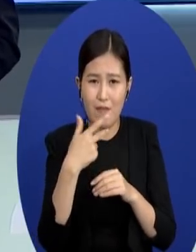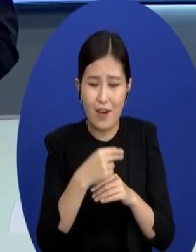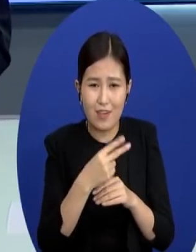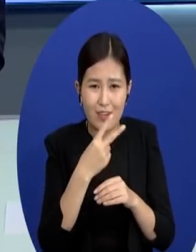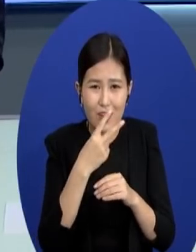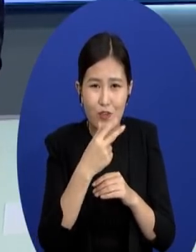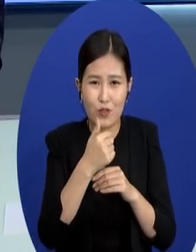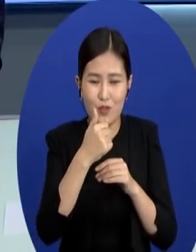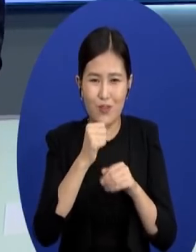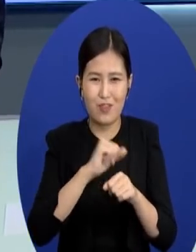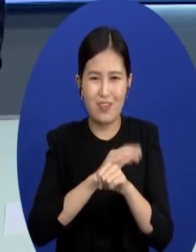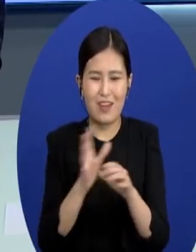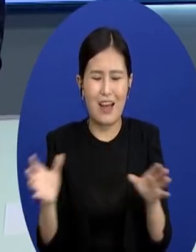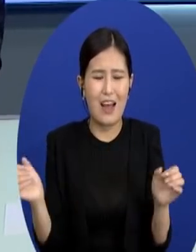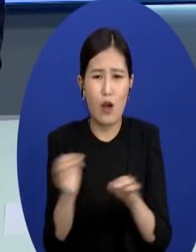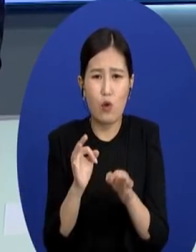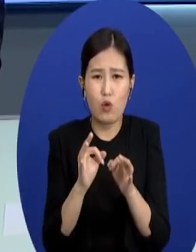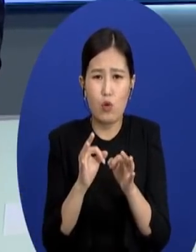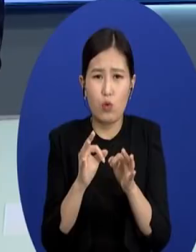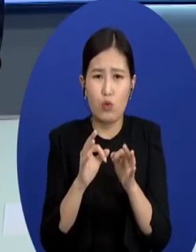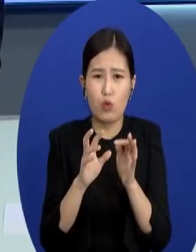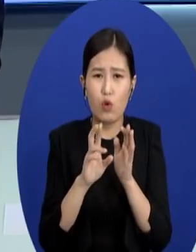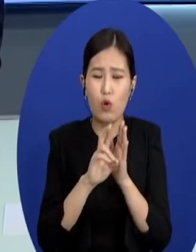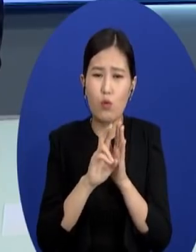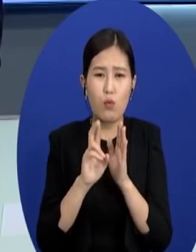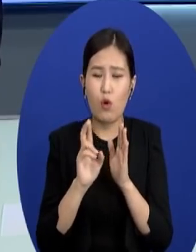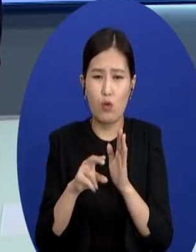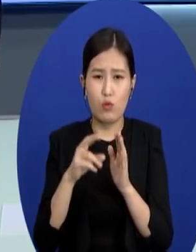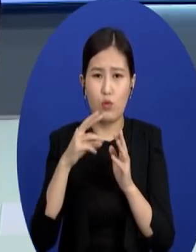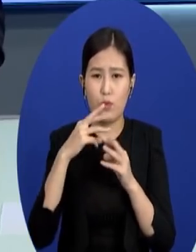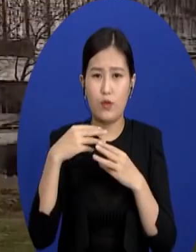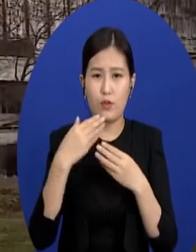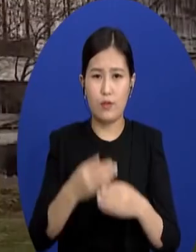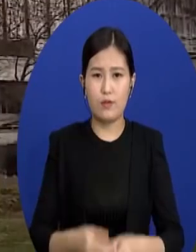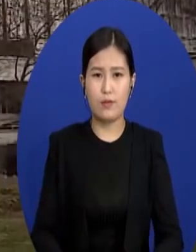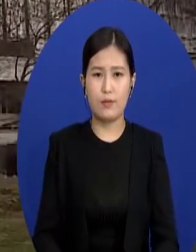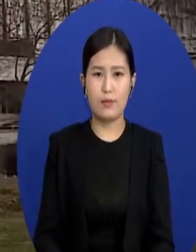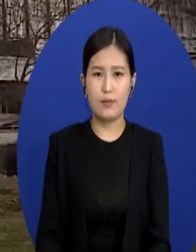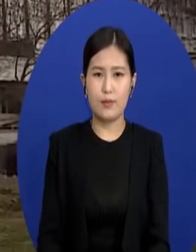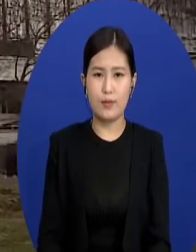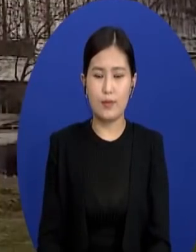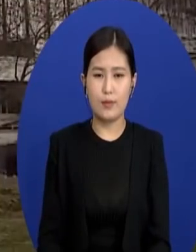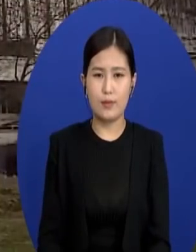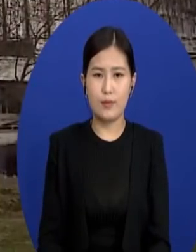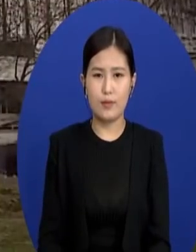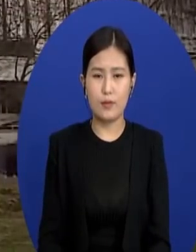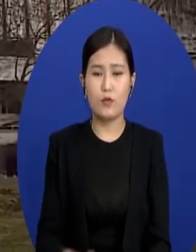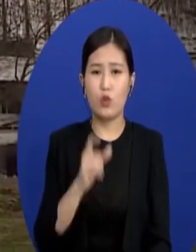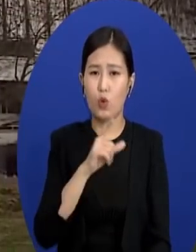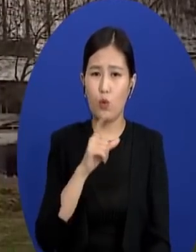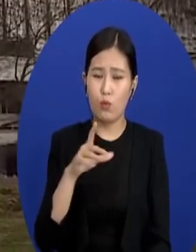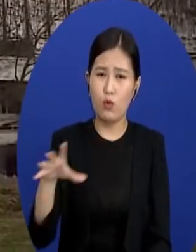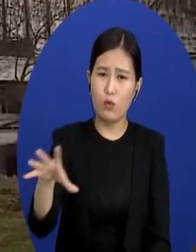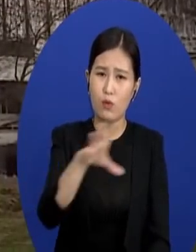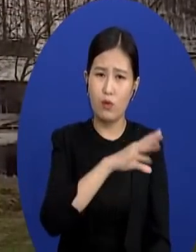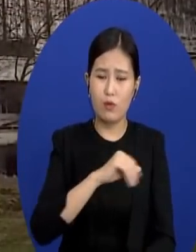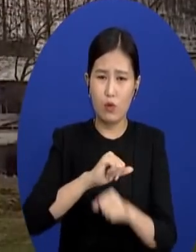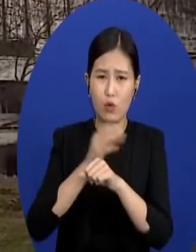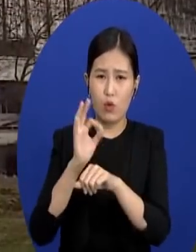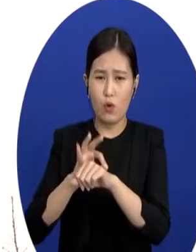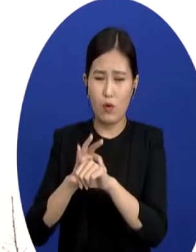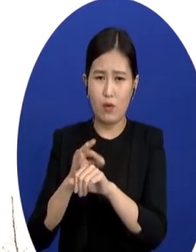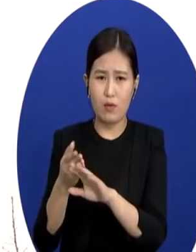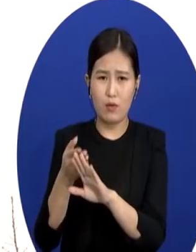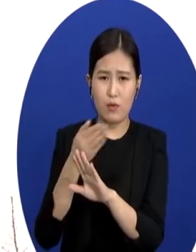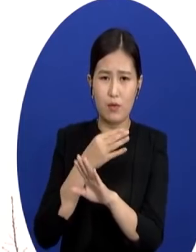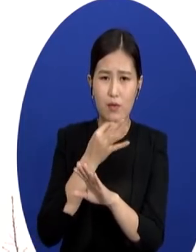зогсно гэсэн үг биш гэдгийг анхаарж ойлгохын чухалыг тэмдэглэжээ. Иймд хүн бүр халдвараас урьдчилан сэргийлэх